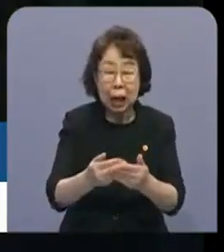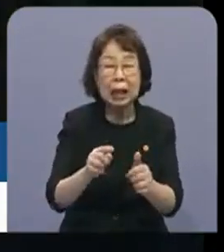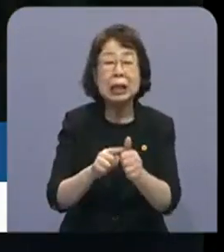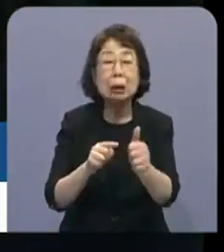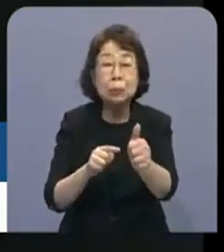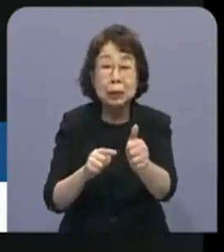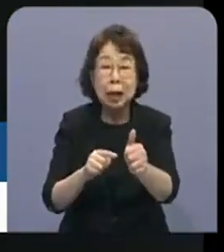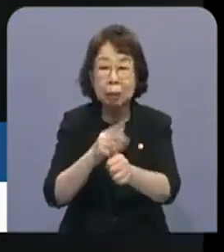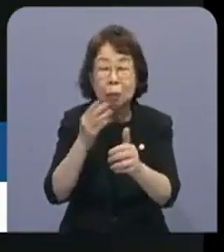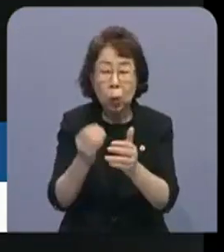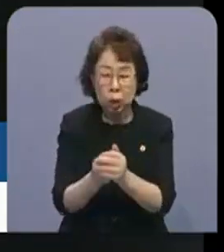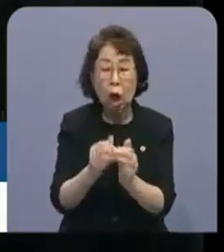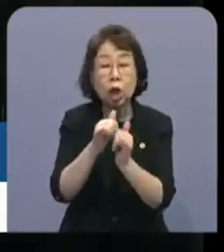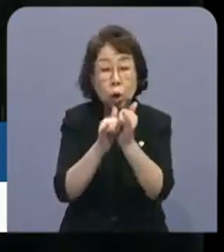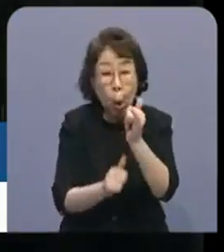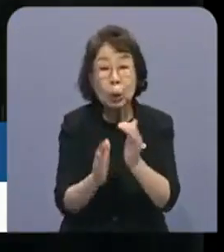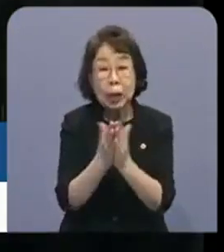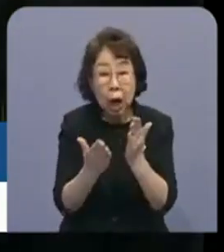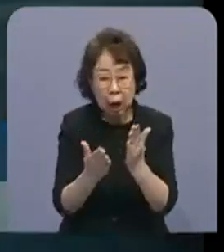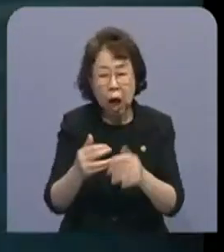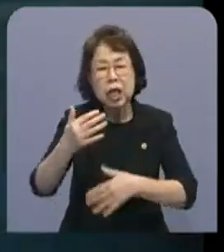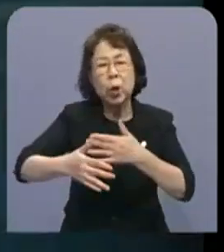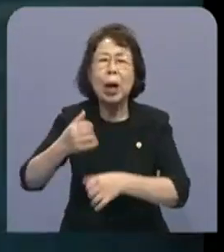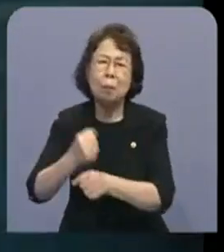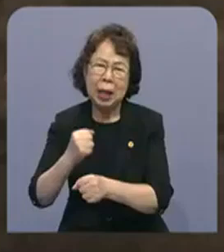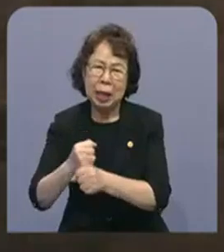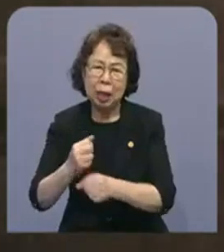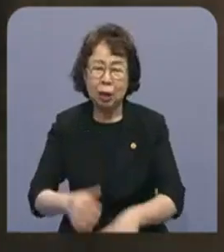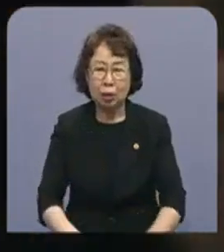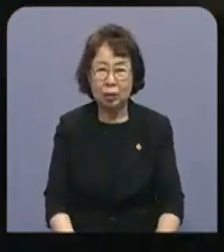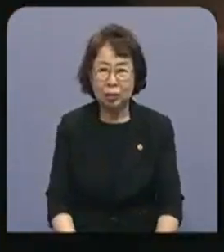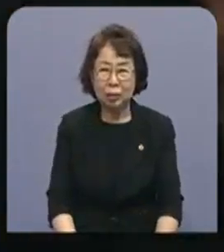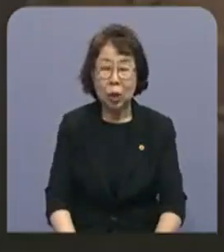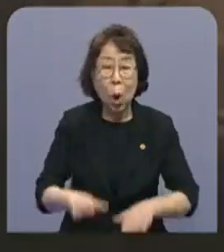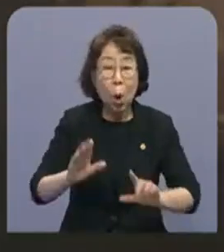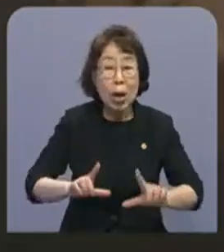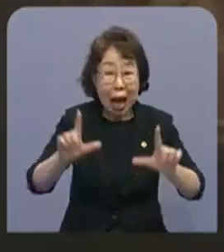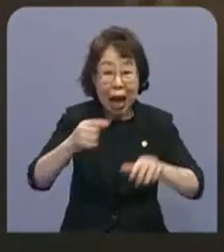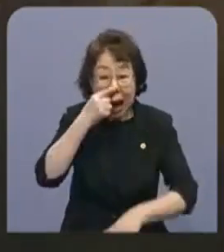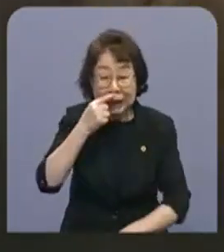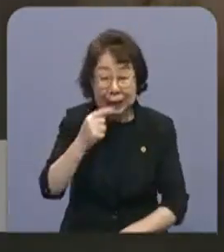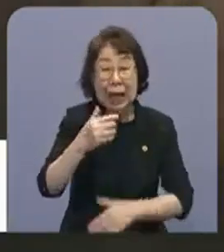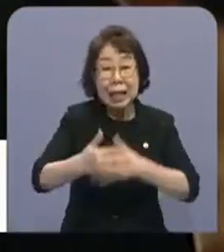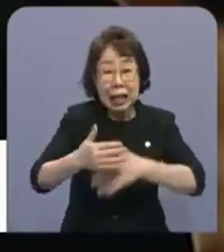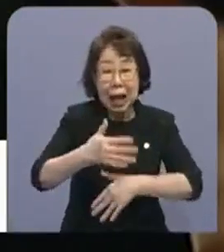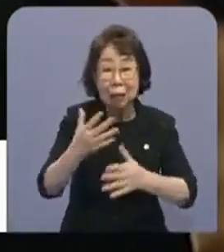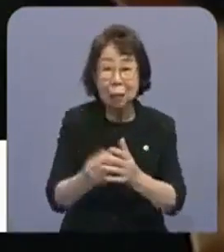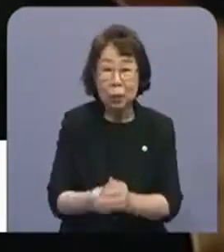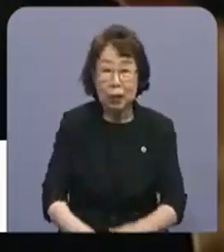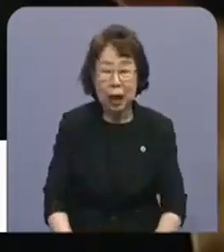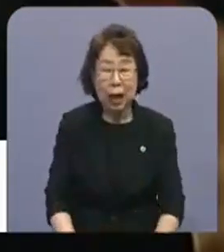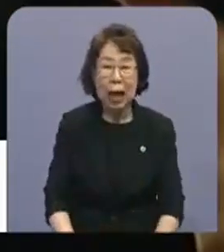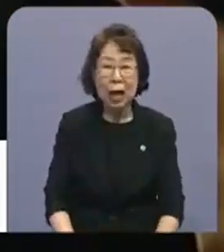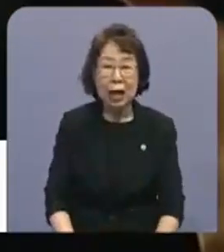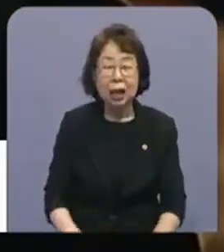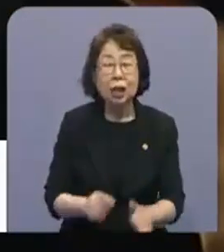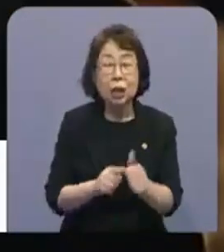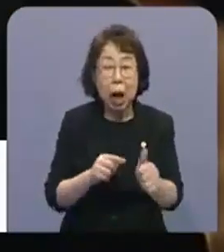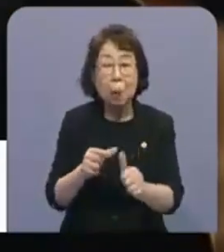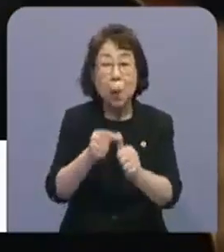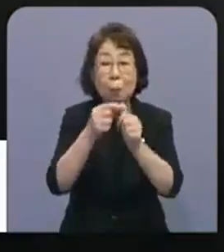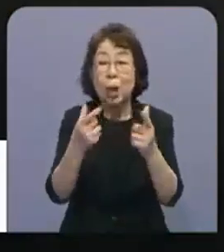게이치로의 동명소설을 영화로 만든 작품입니다. 올해 아시아 영화인상 수상자는 양조위 배우가